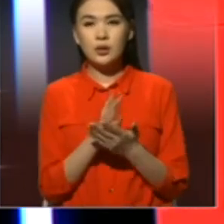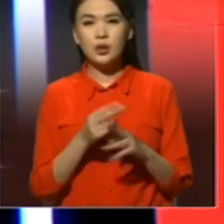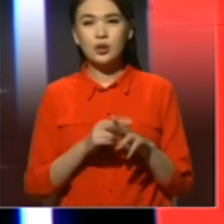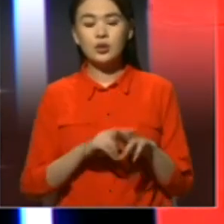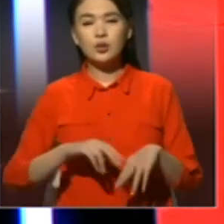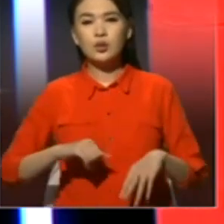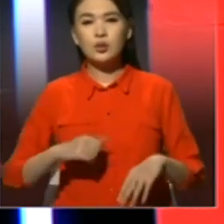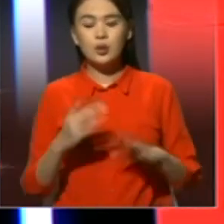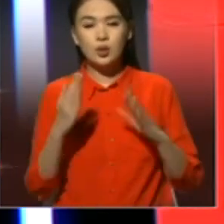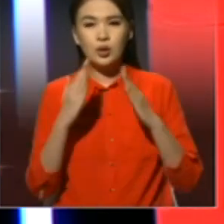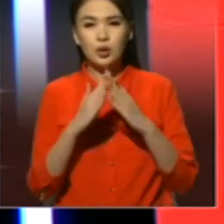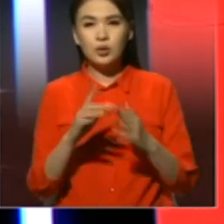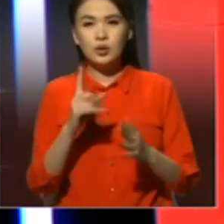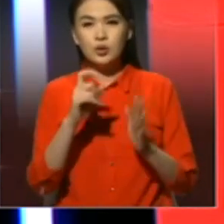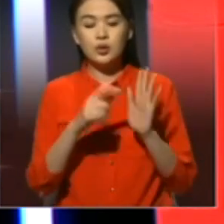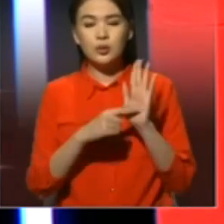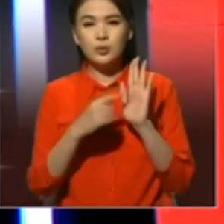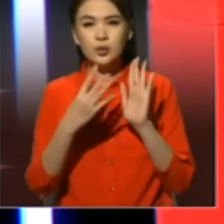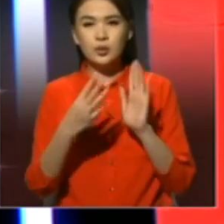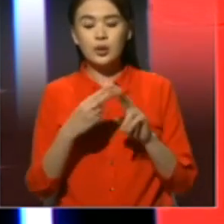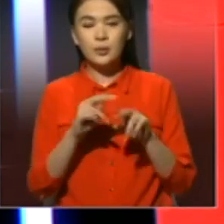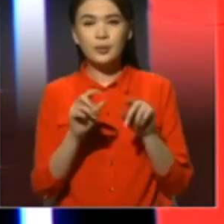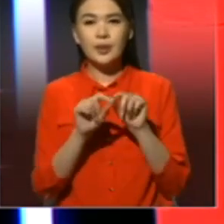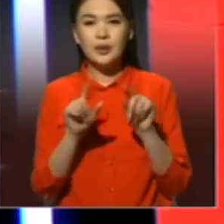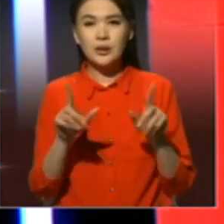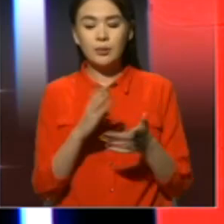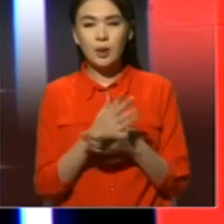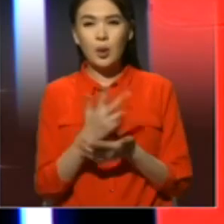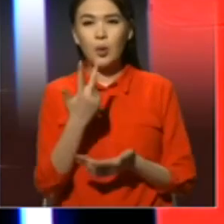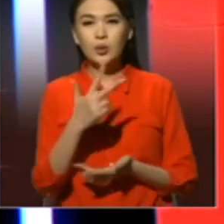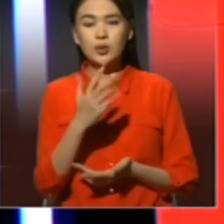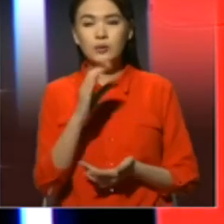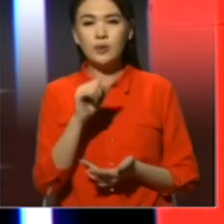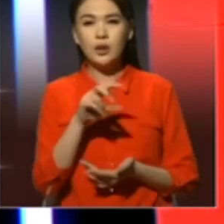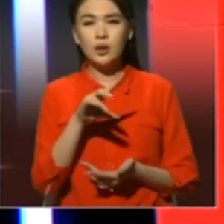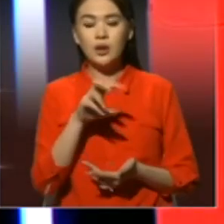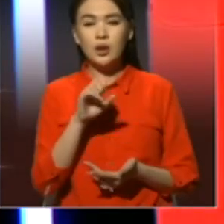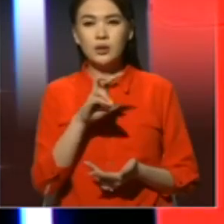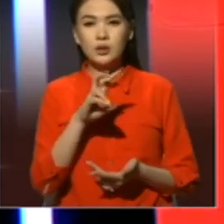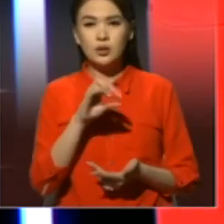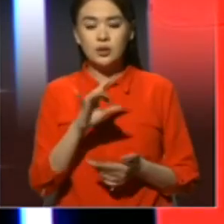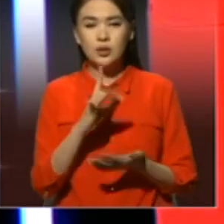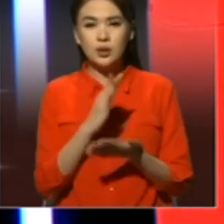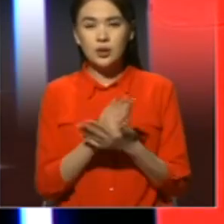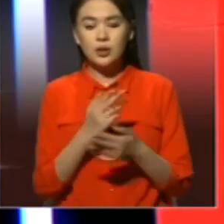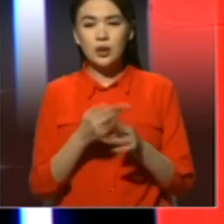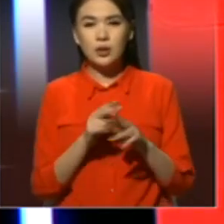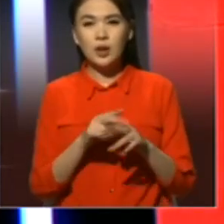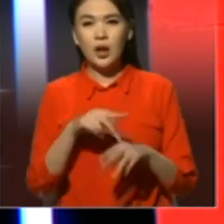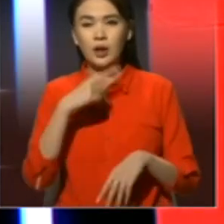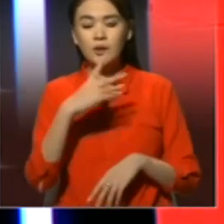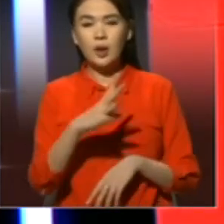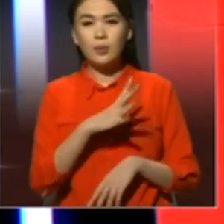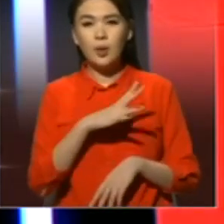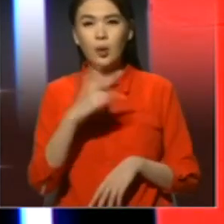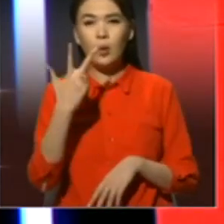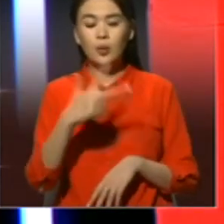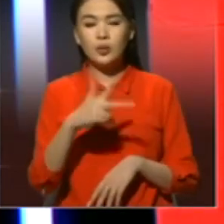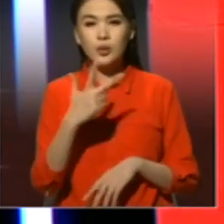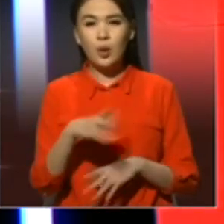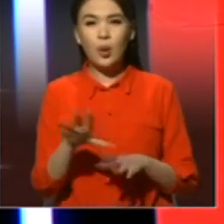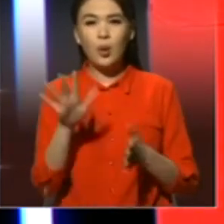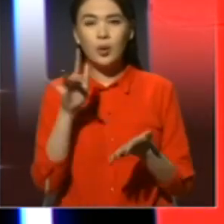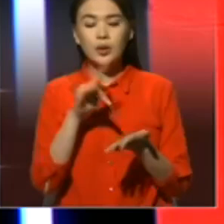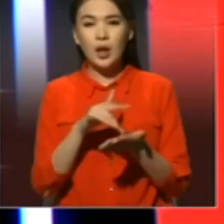Достық үйі бар, 174 жексенбілік мектеп, 30 волонтерлық орталық бар. Осы жаңа біз айтып отырған 30 волонтерлық